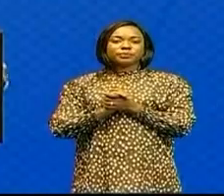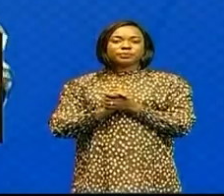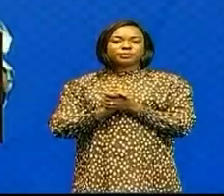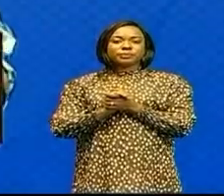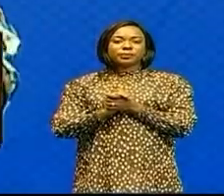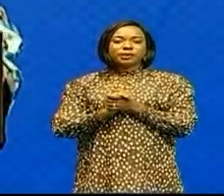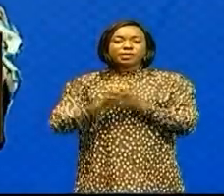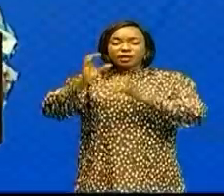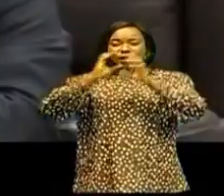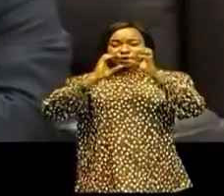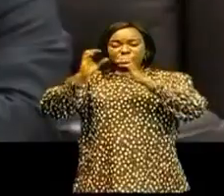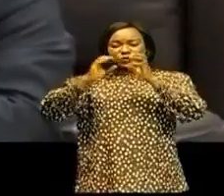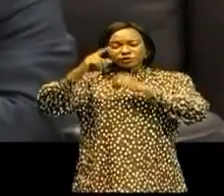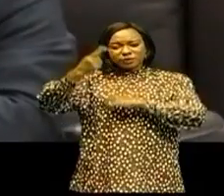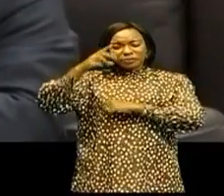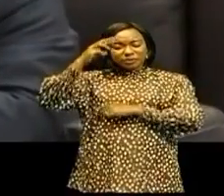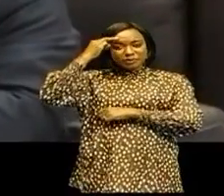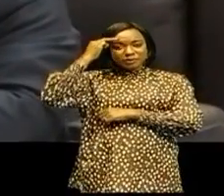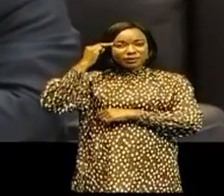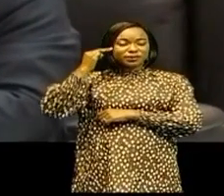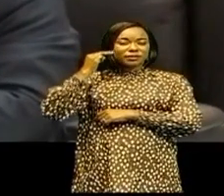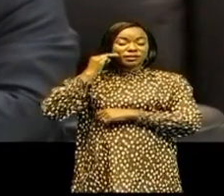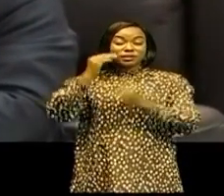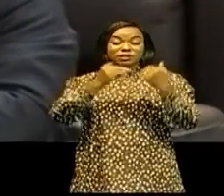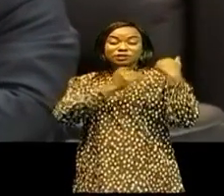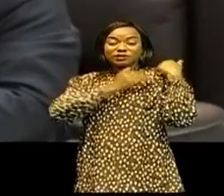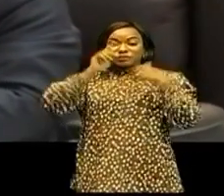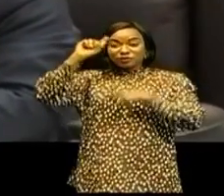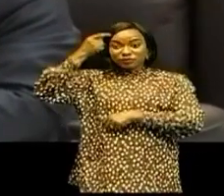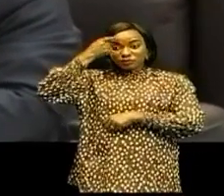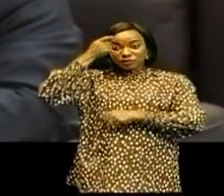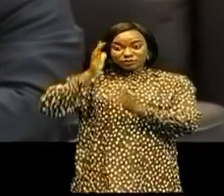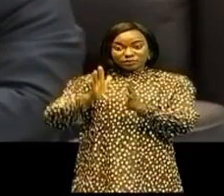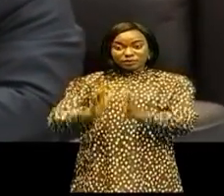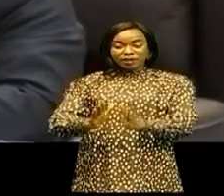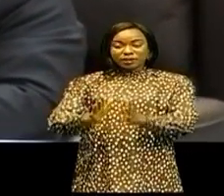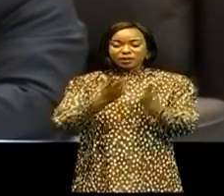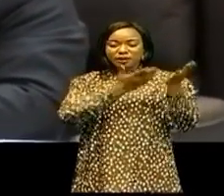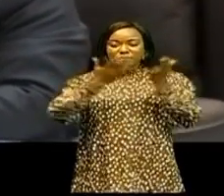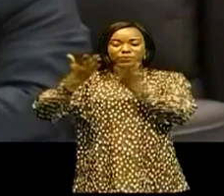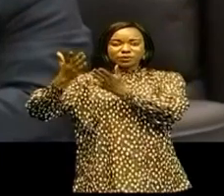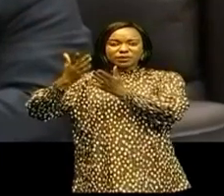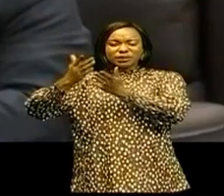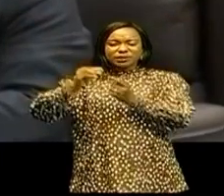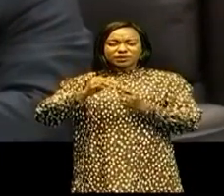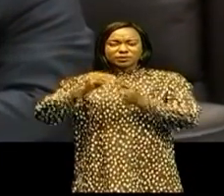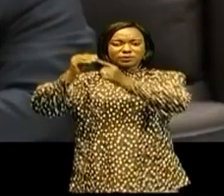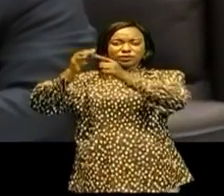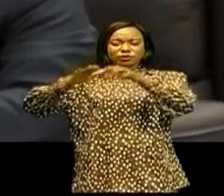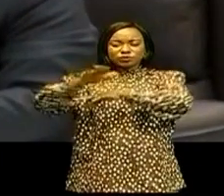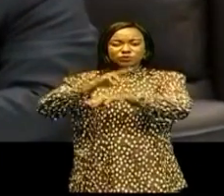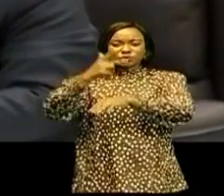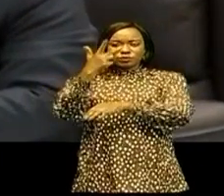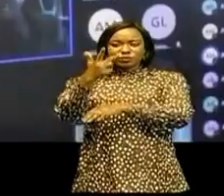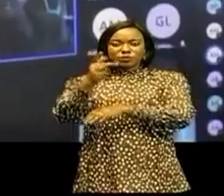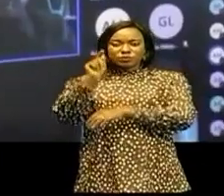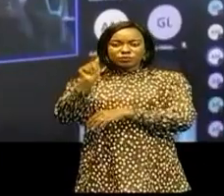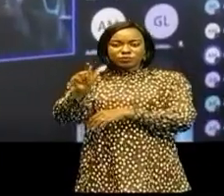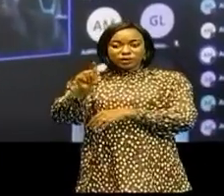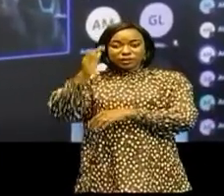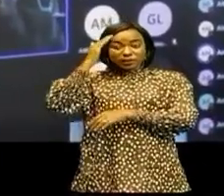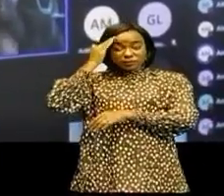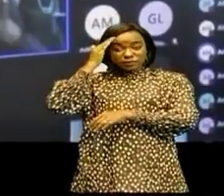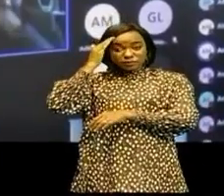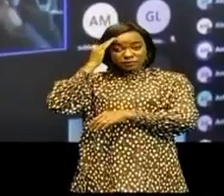La communication du Premier ministre, chef du gouvernement, a porté essentiellement sur 3 points, à savoir